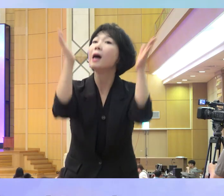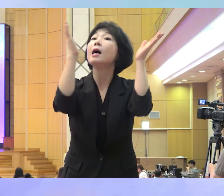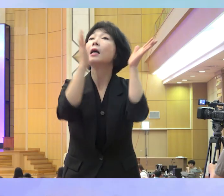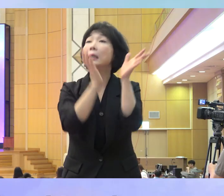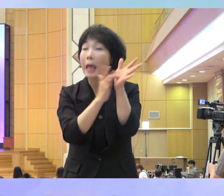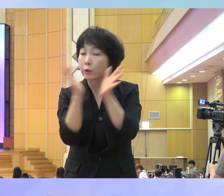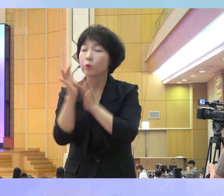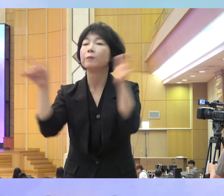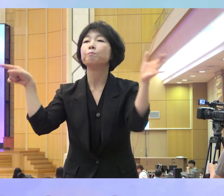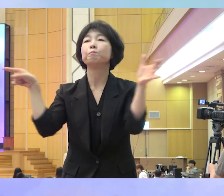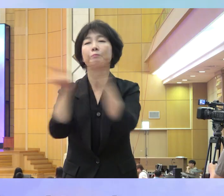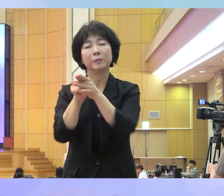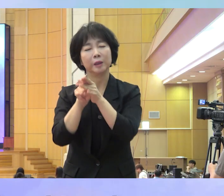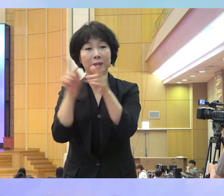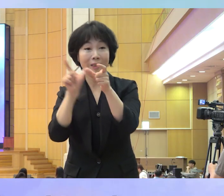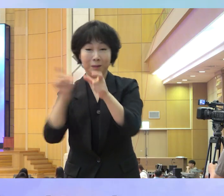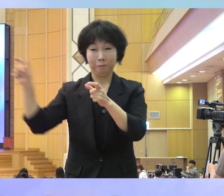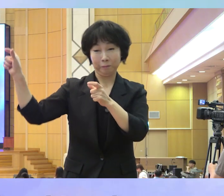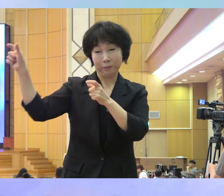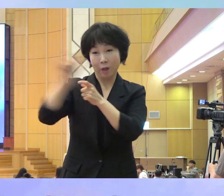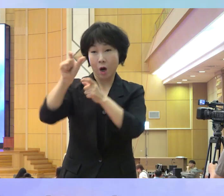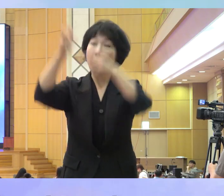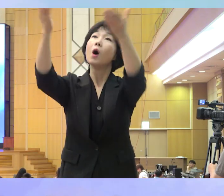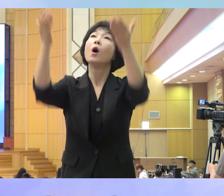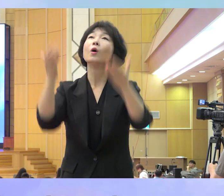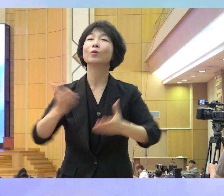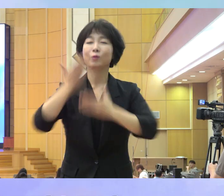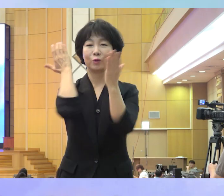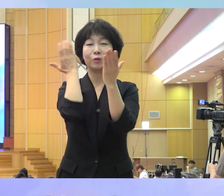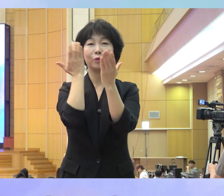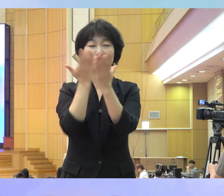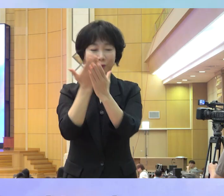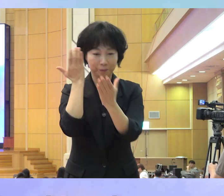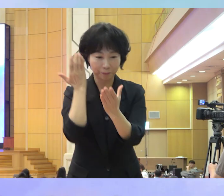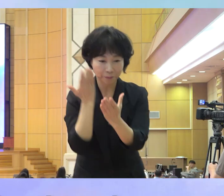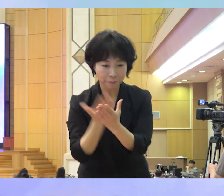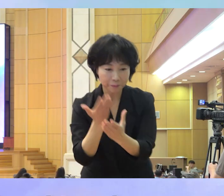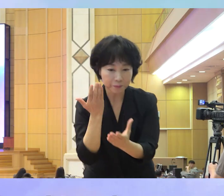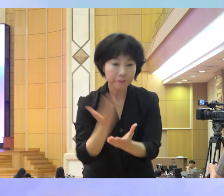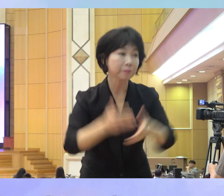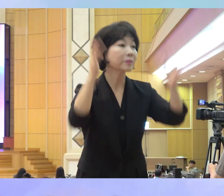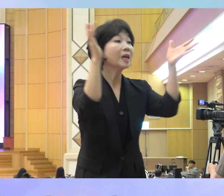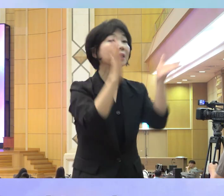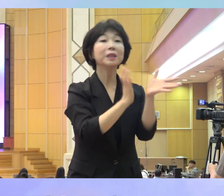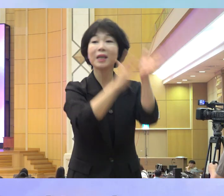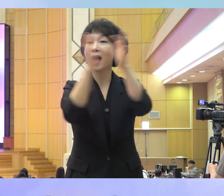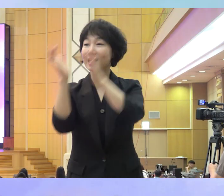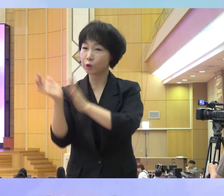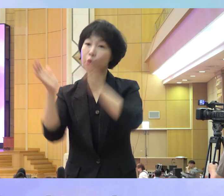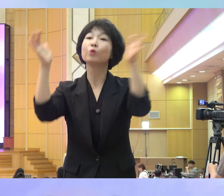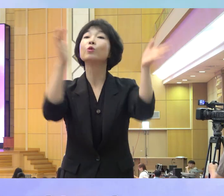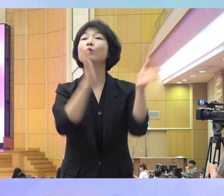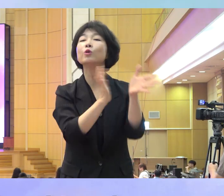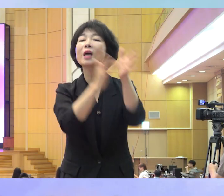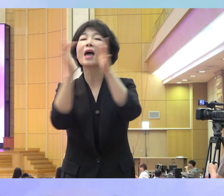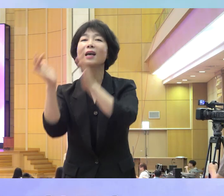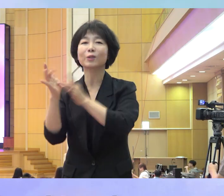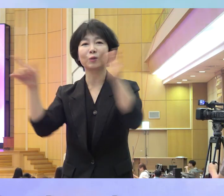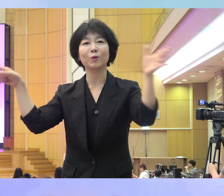귀한 예수 믿음. 마지막으로 찬양합니다. 예수 믿는 것은 예수